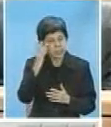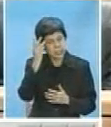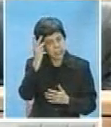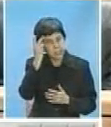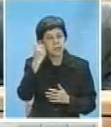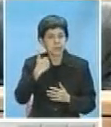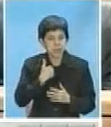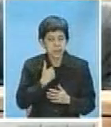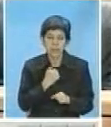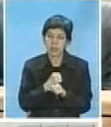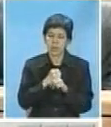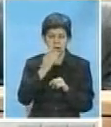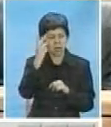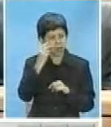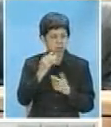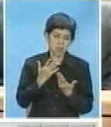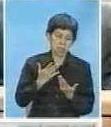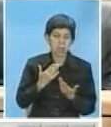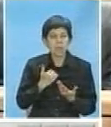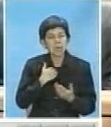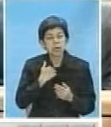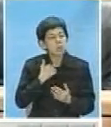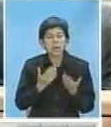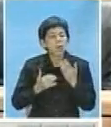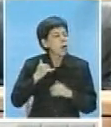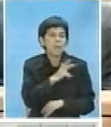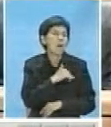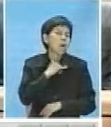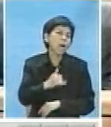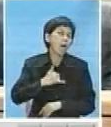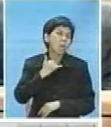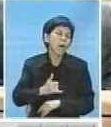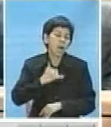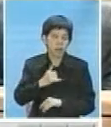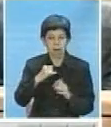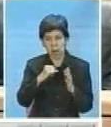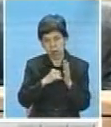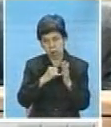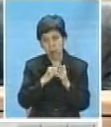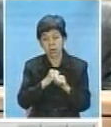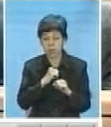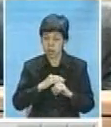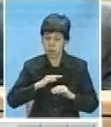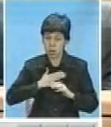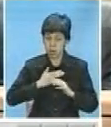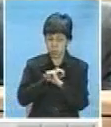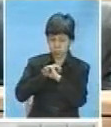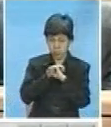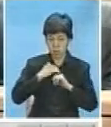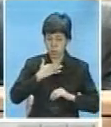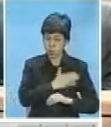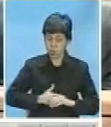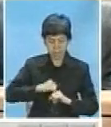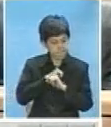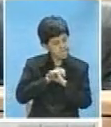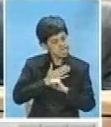ใจตกอยู่ในความประมาทอย่างที่ไม่เคยเป็นมาก่อนการดูแลรักษาสุขภาพส่วนตัวซึ่งควรจะต้องเป็นความรับผิดช